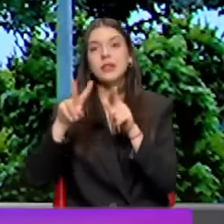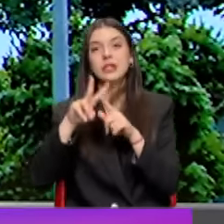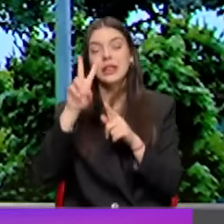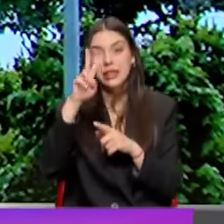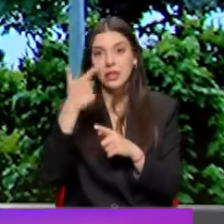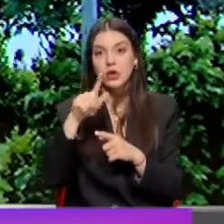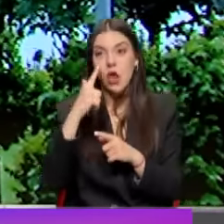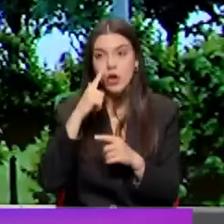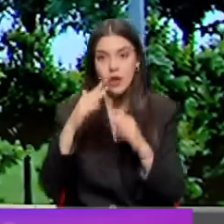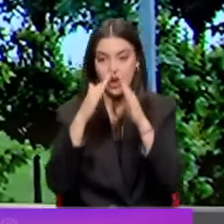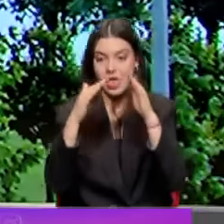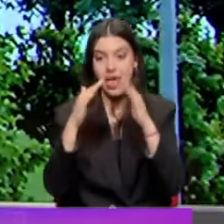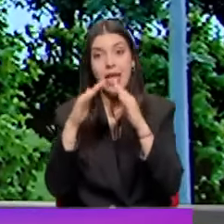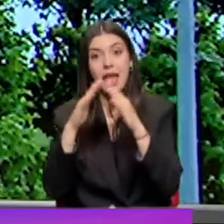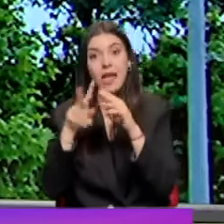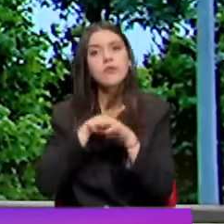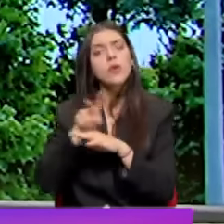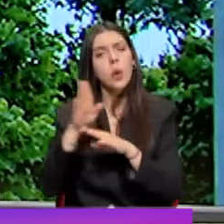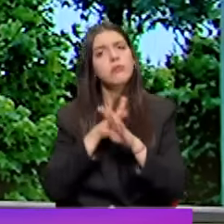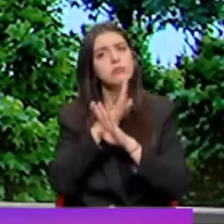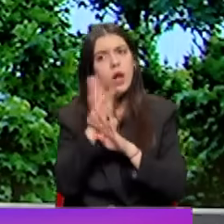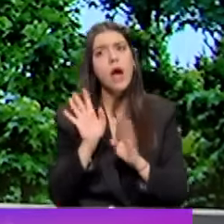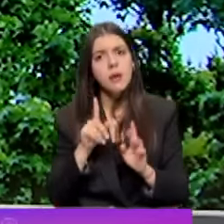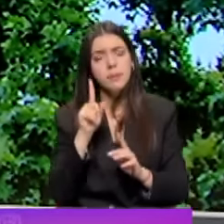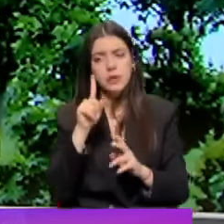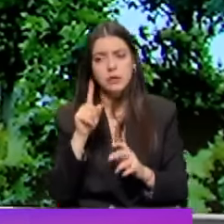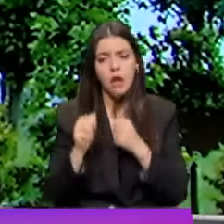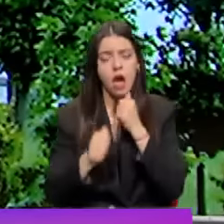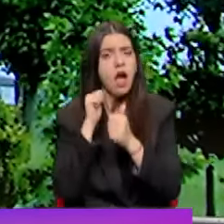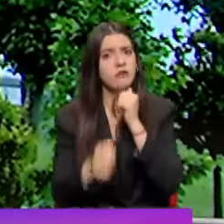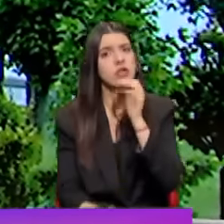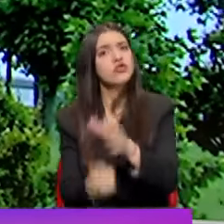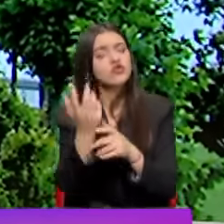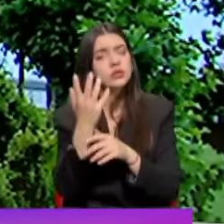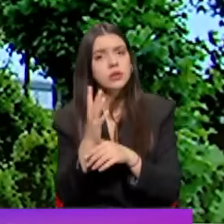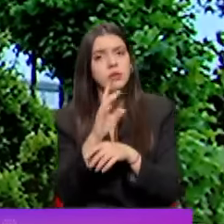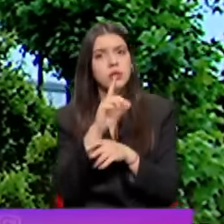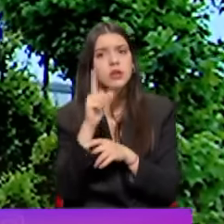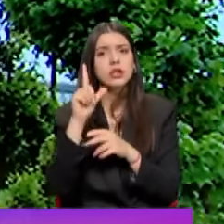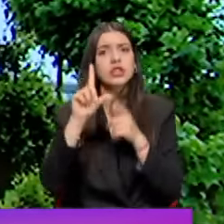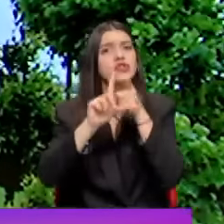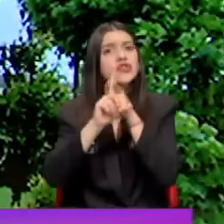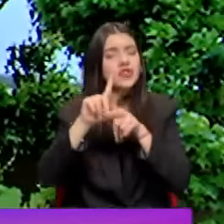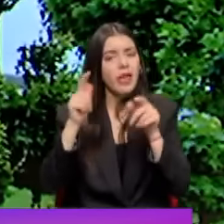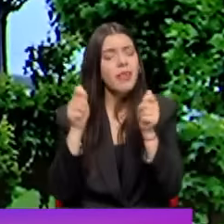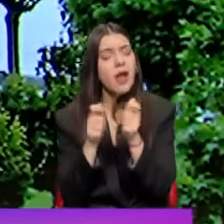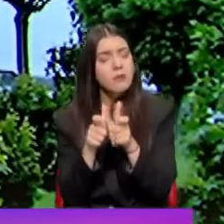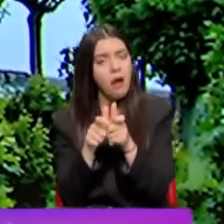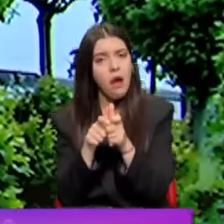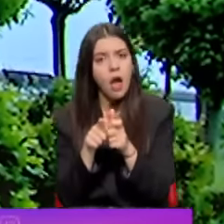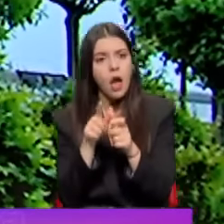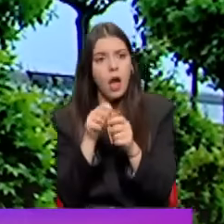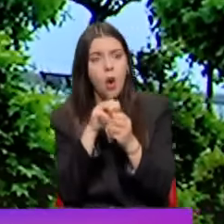hlar kaldırılmak için yola çıkıldı ancak bir arbede çıktı Jandarma olaya müdahale etmek zorunda kaldı bir vatandaş